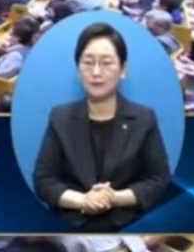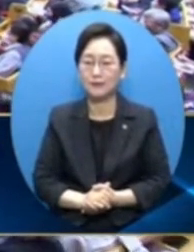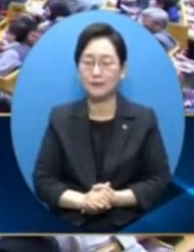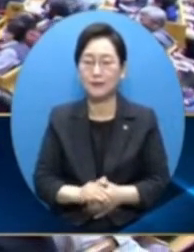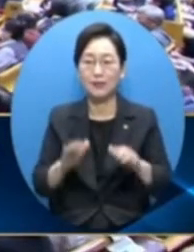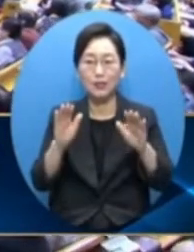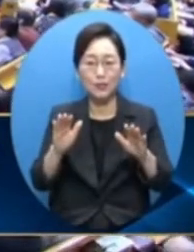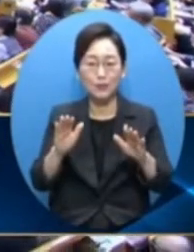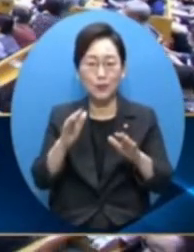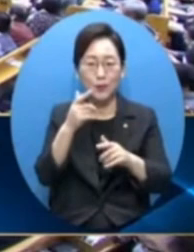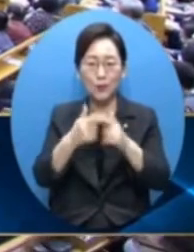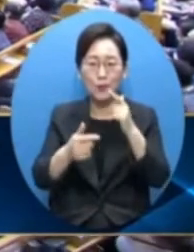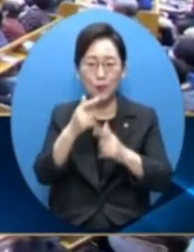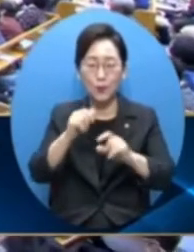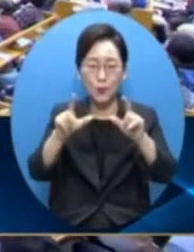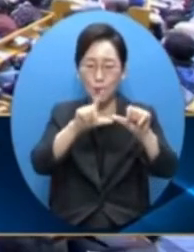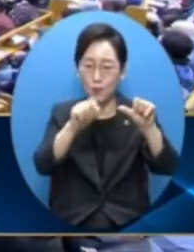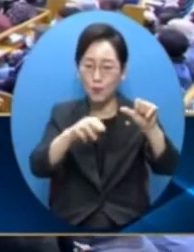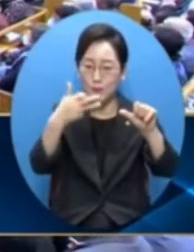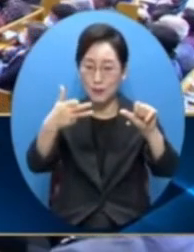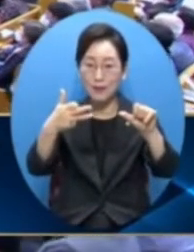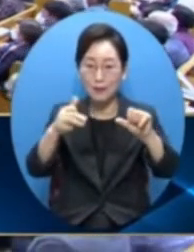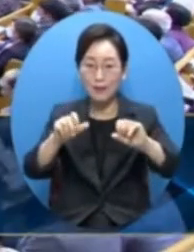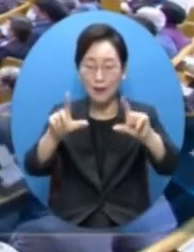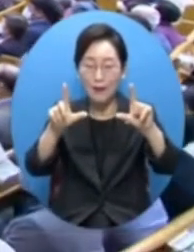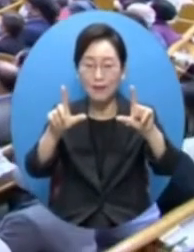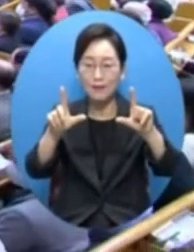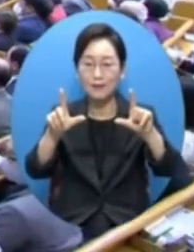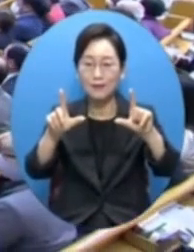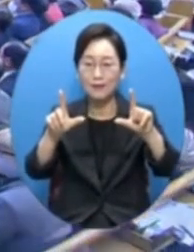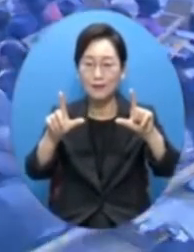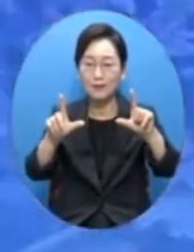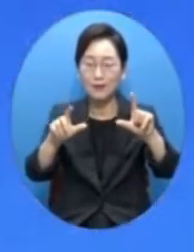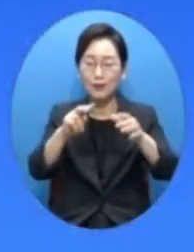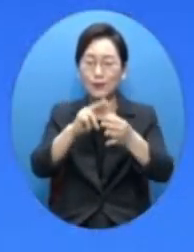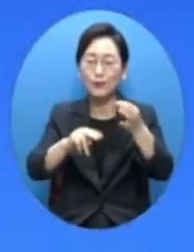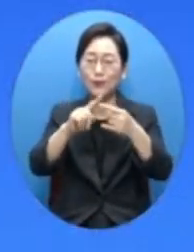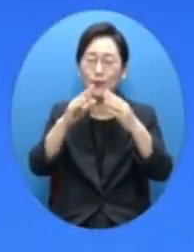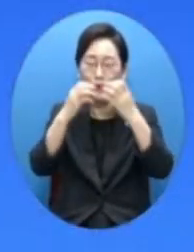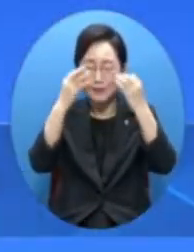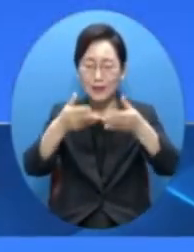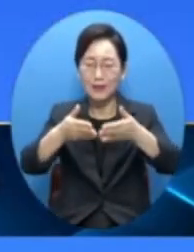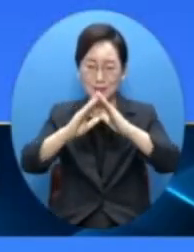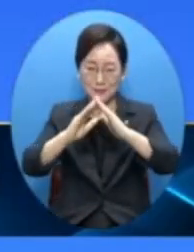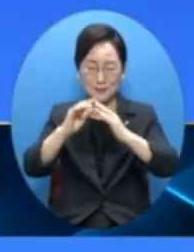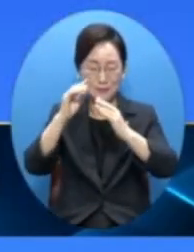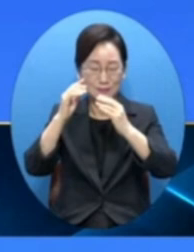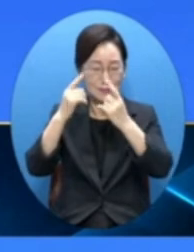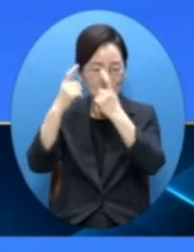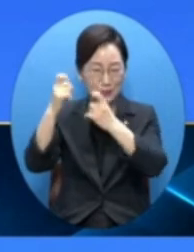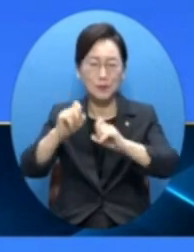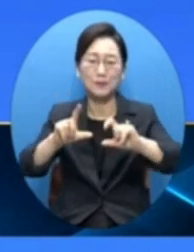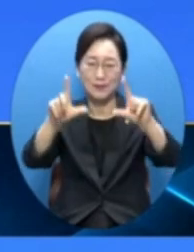이번 주 목요일 5월 18일이 저희 교회 창립 기념일입니다.